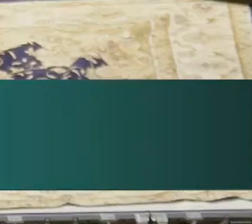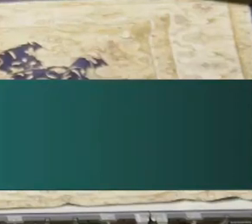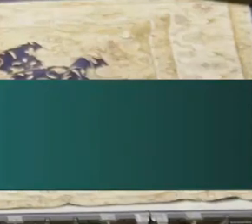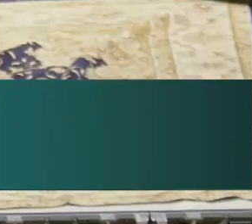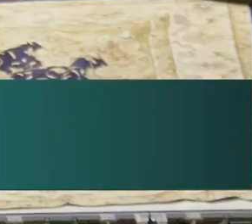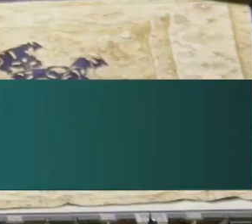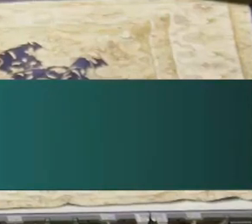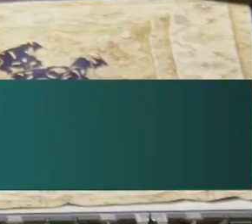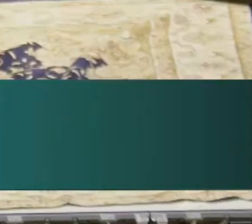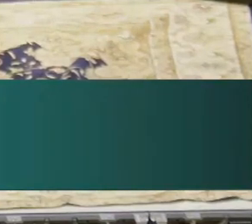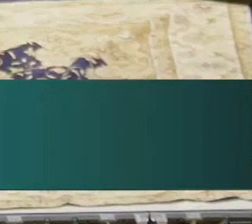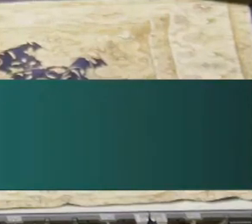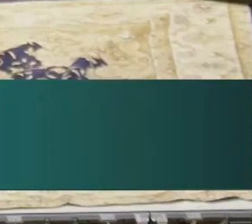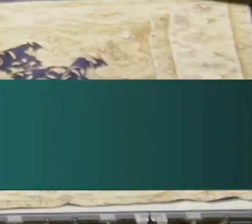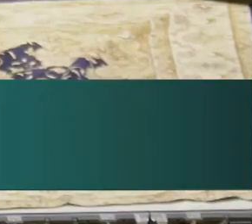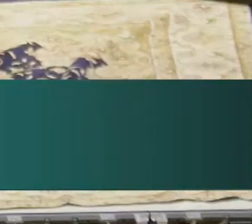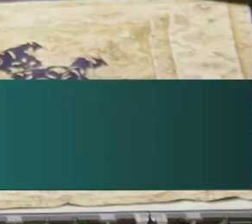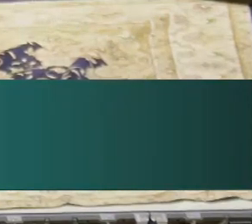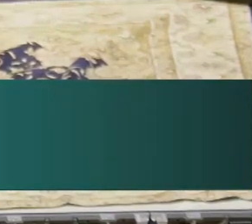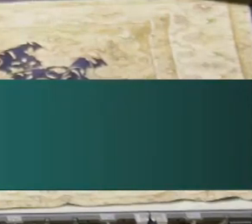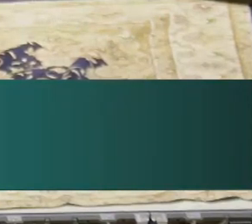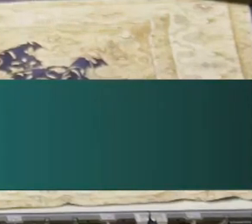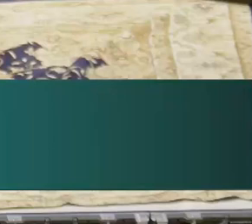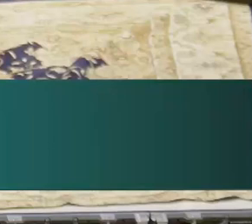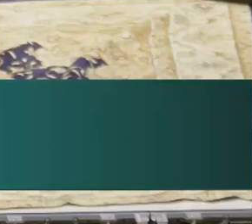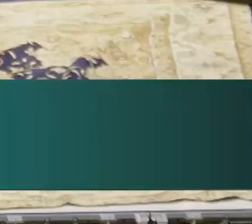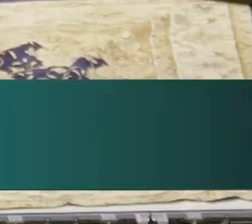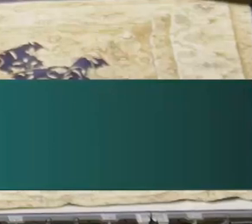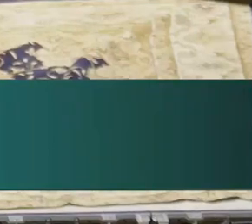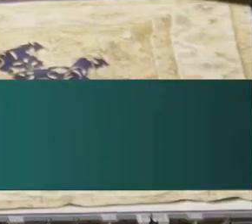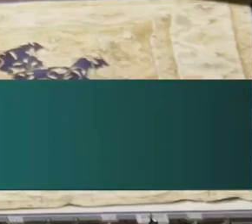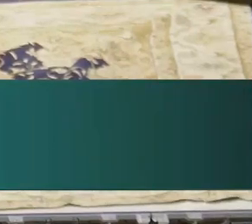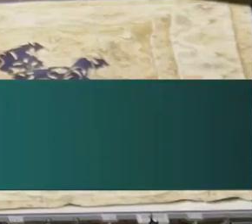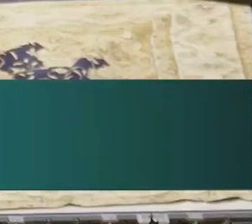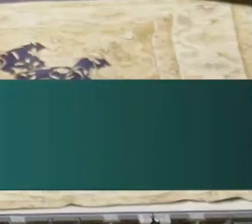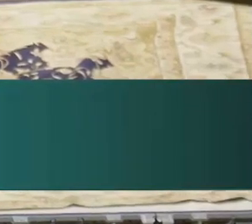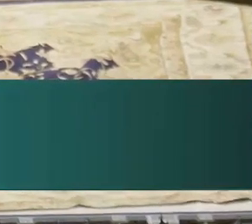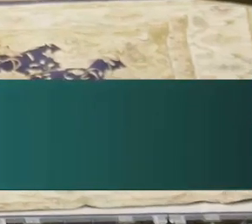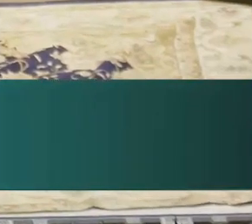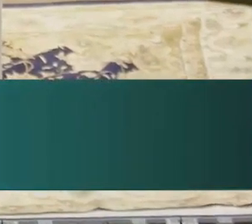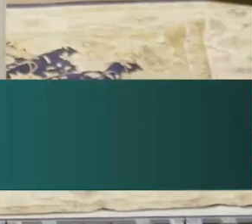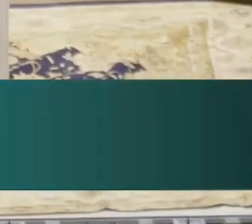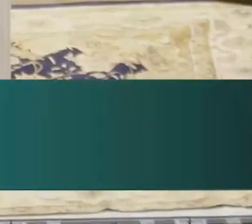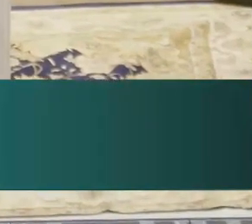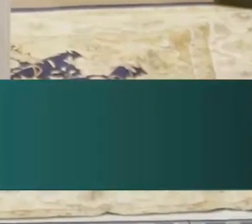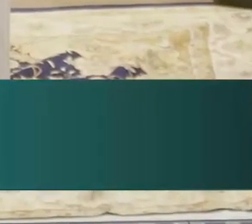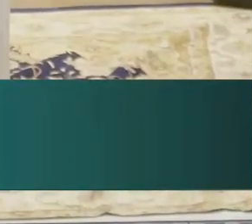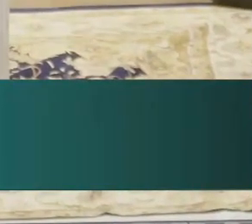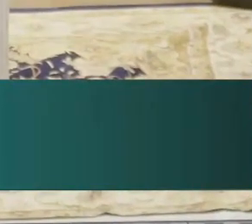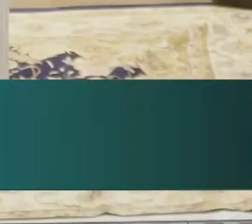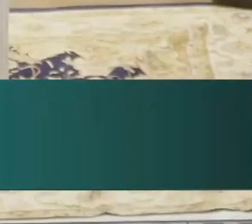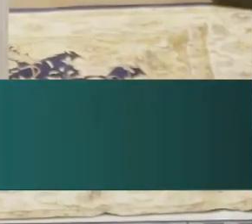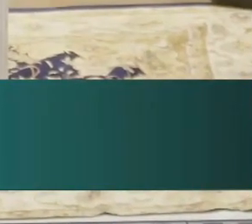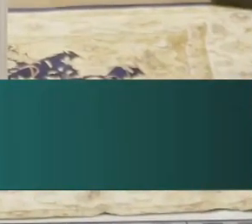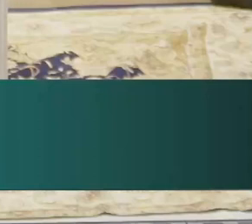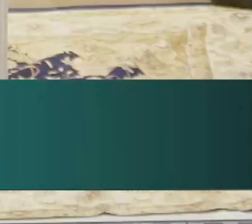Nous faisons donc les fonctions d'ambassadeur pour Christ, comme si Dieu exhortait par nous. Nous vous en supplions au nom de Christ, soyez